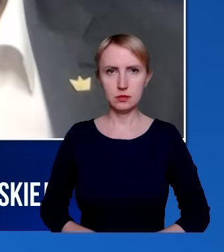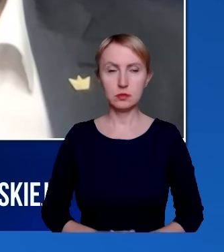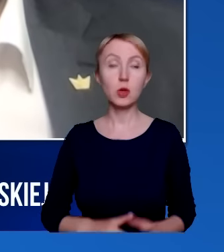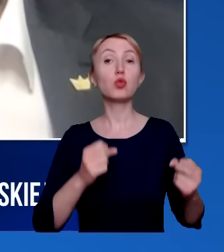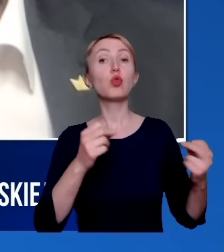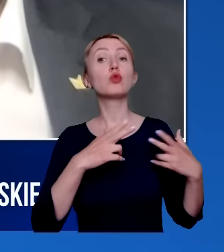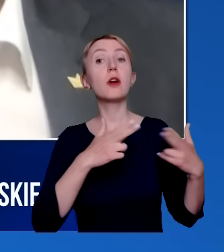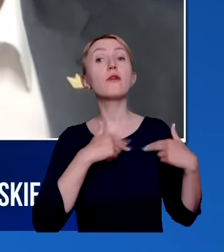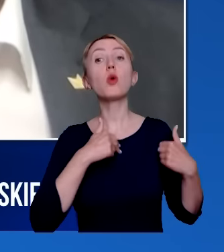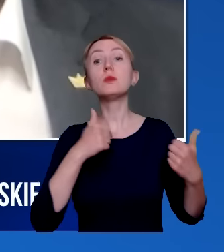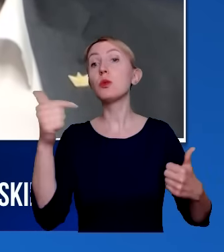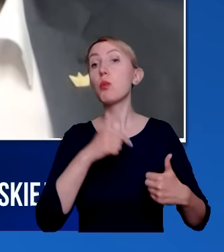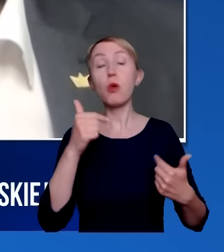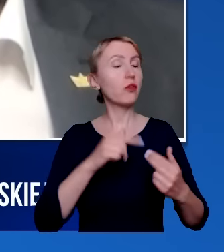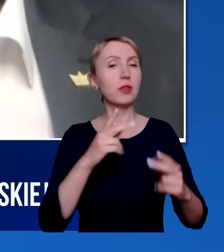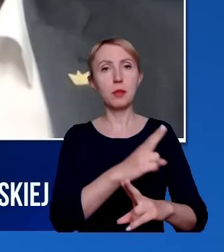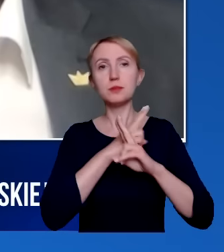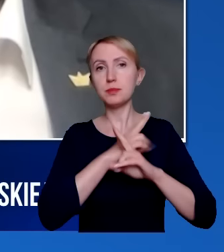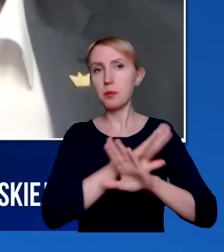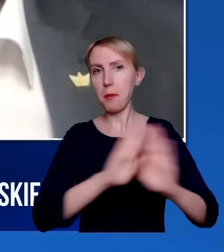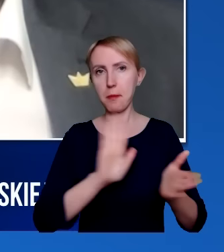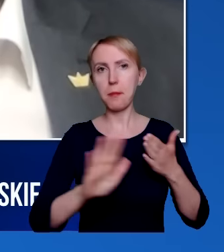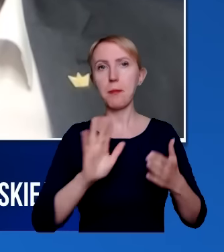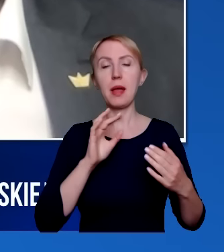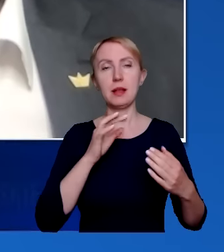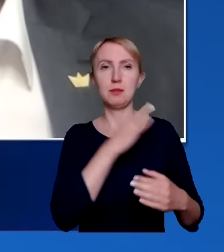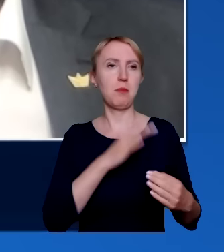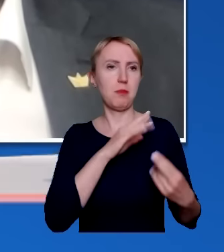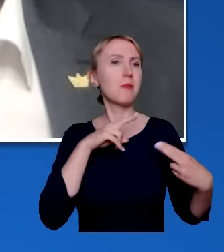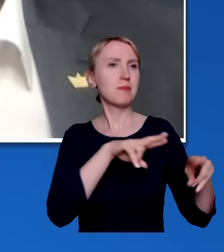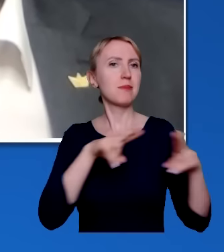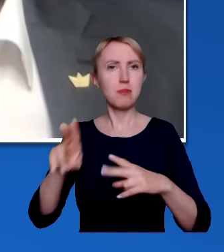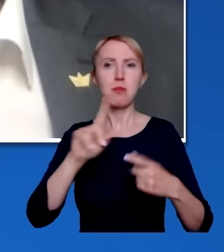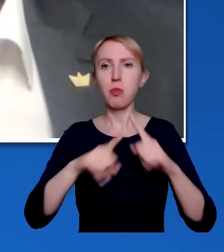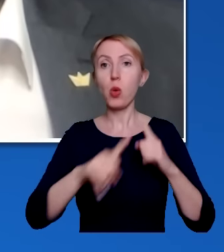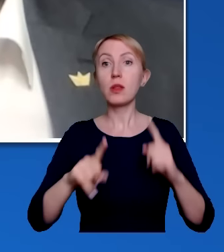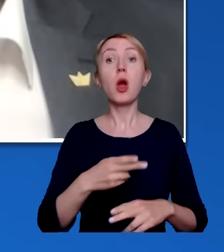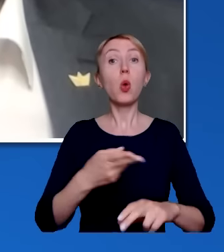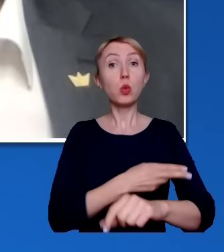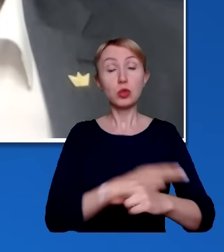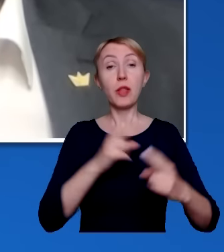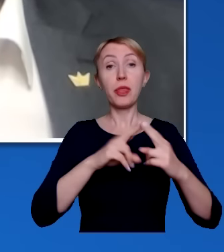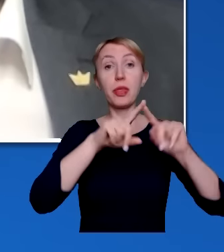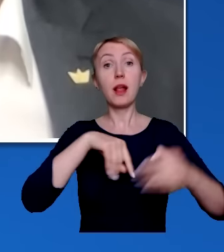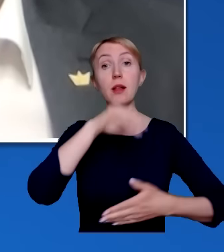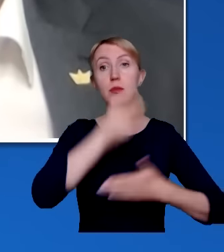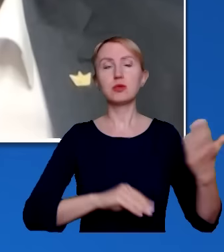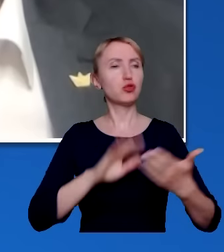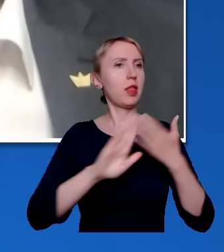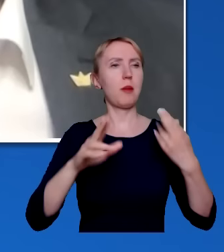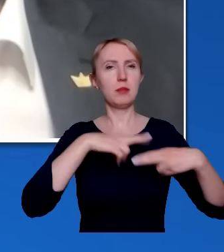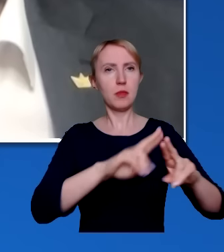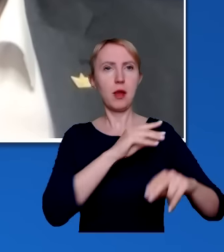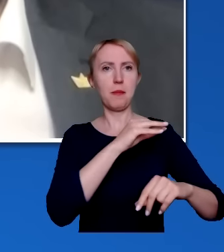dzieje Co robi szefowa komisji która ma być apolityczna urzędnik który w traktatach jest opisany jako apolityczny przyjeżdża i mówi